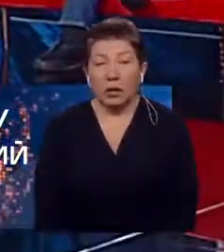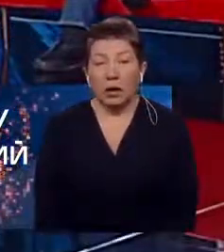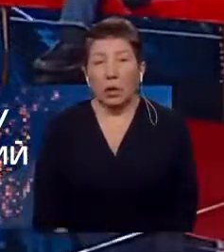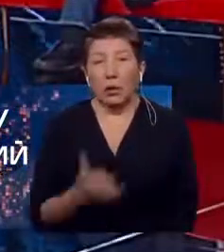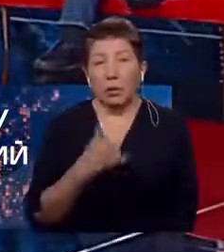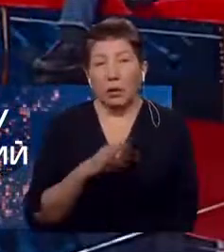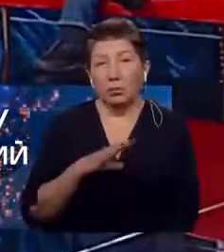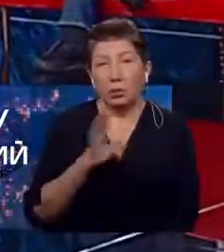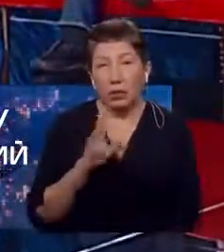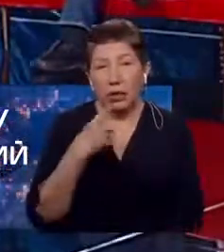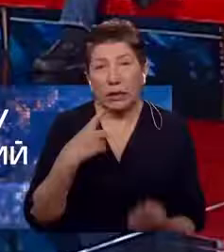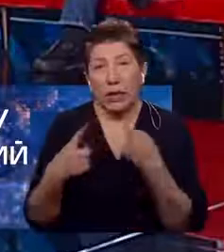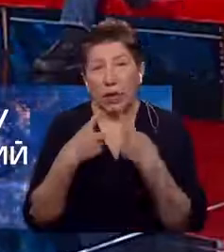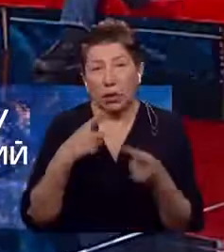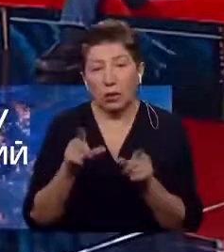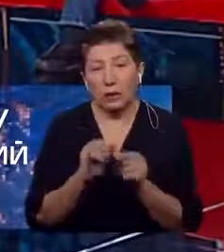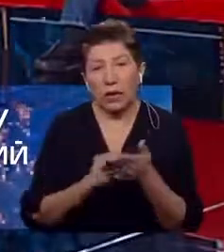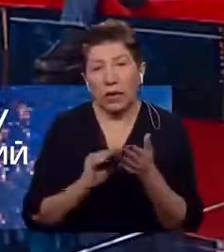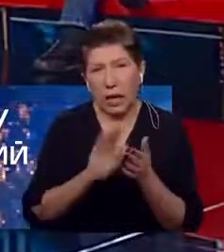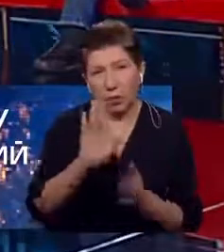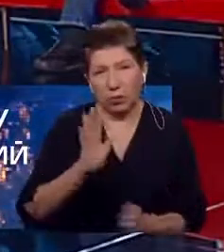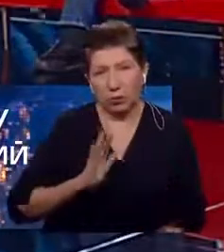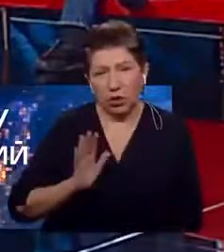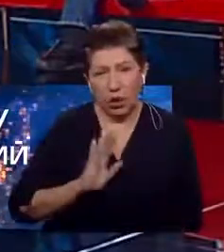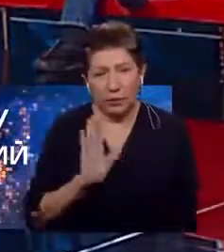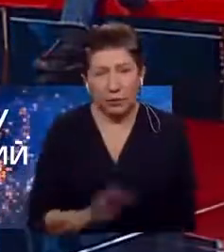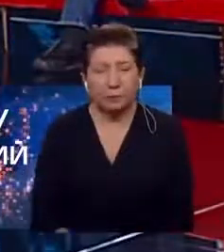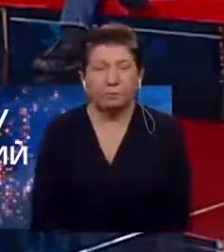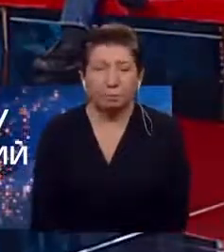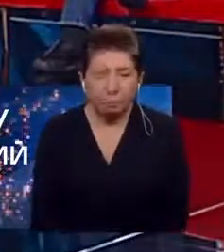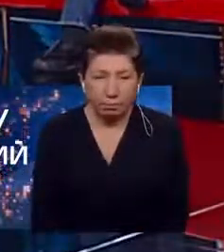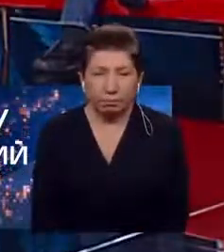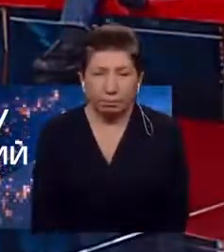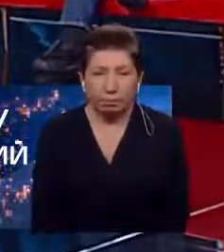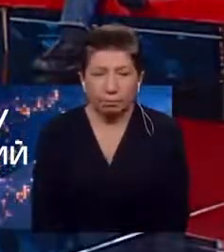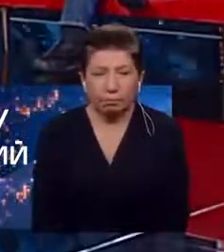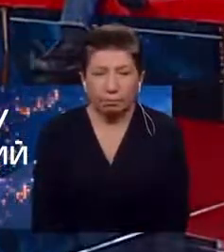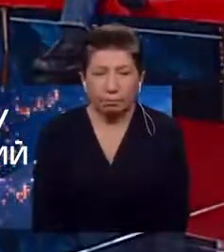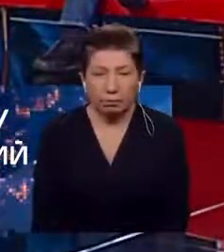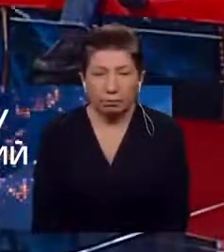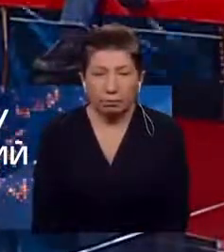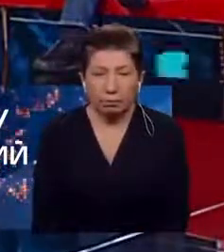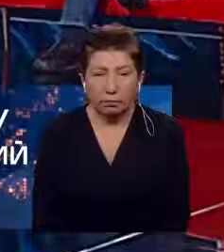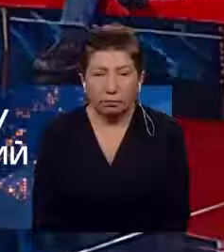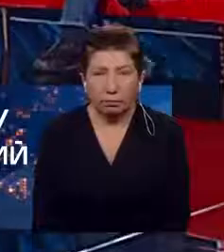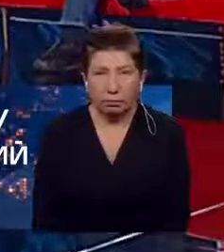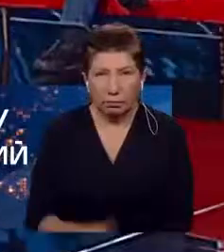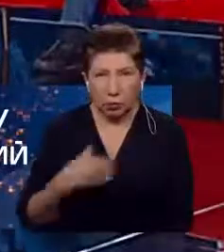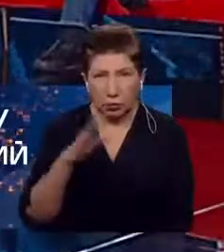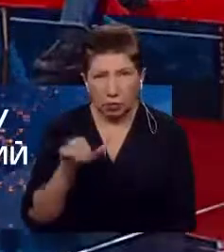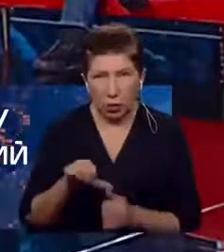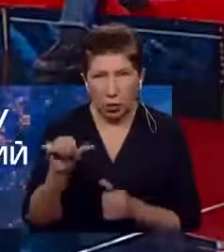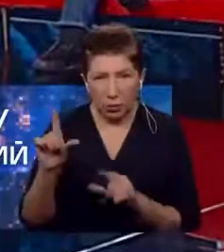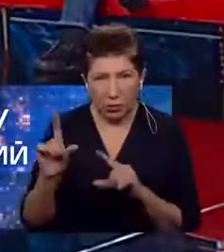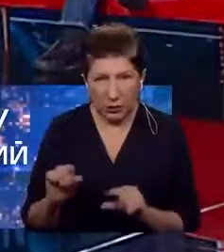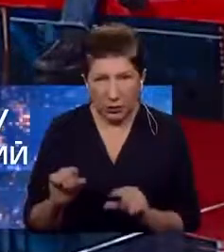буде такий невеличкий діалог з моїм редактором. Дар'я, я розумію, що у нас буде окремо ці знижки, які